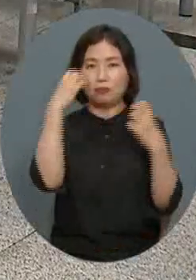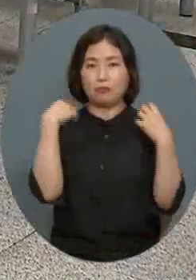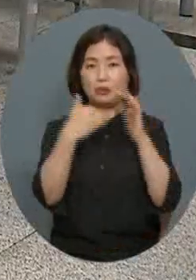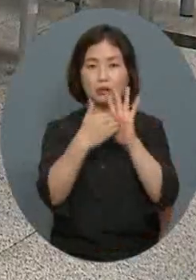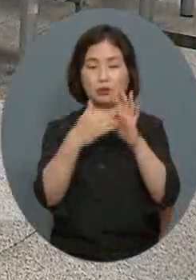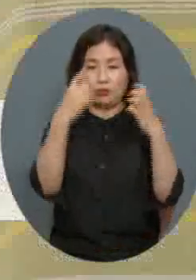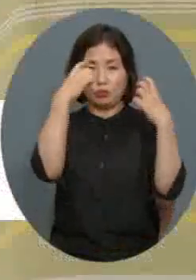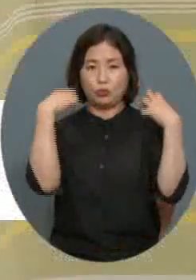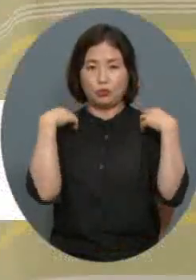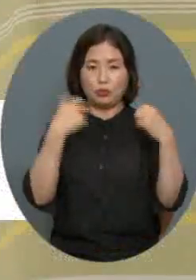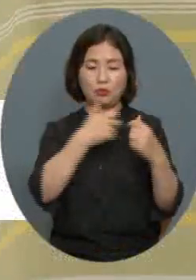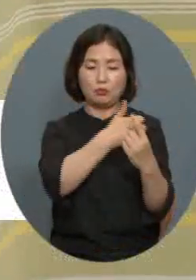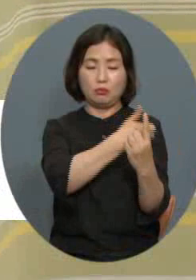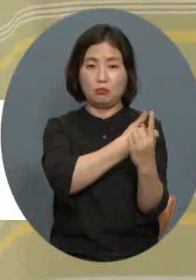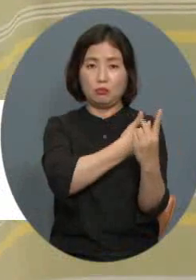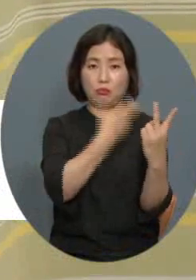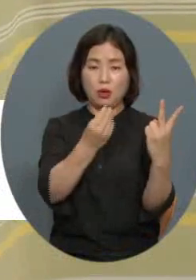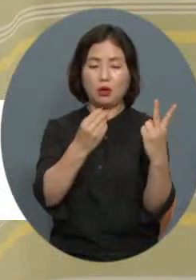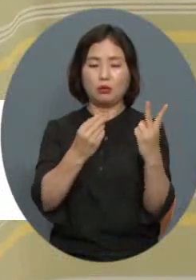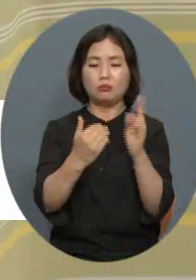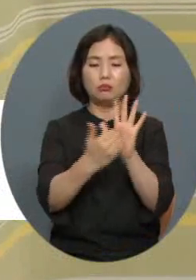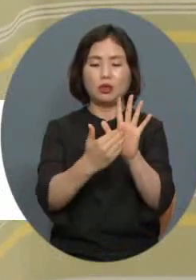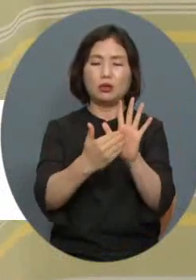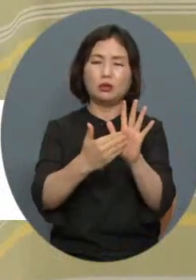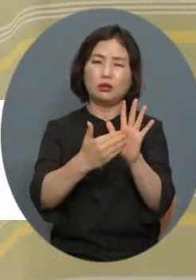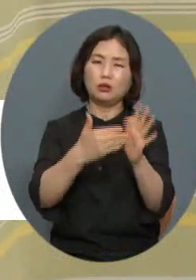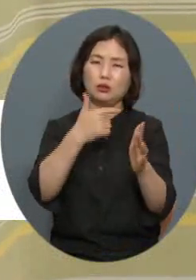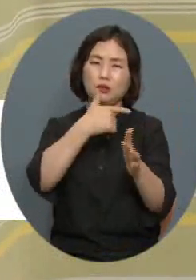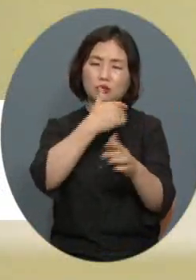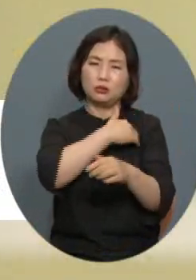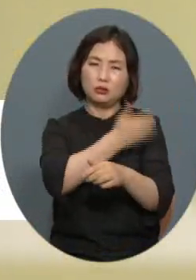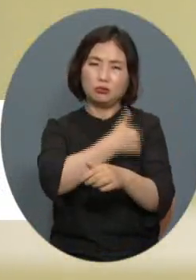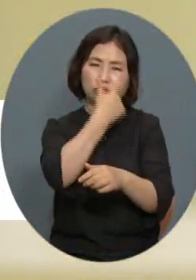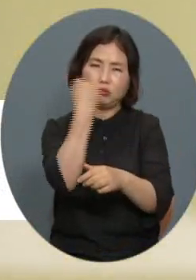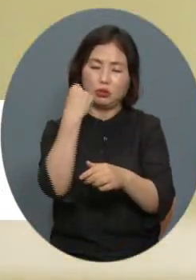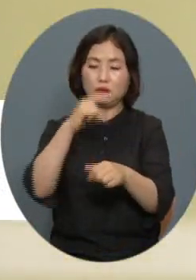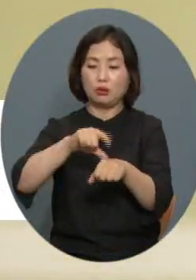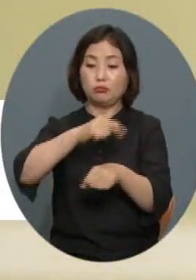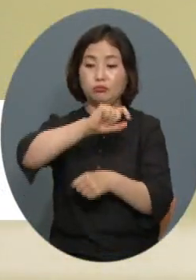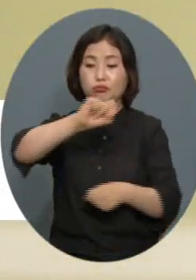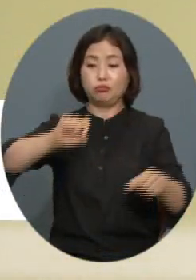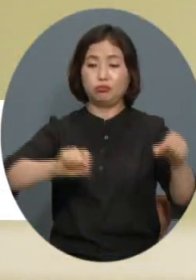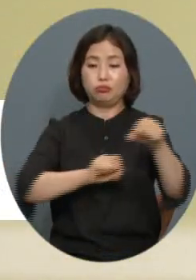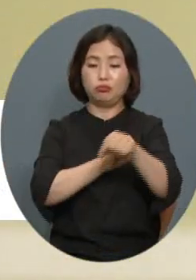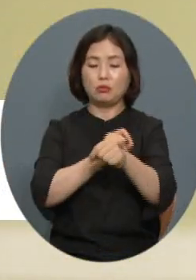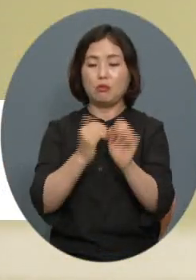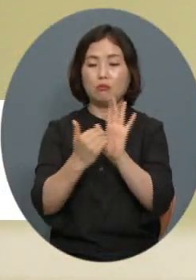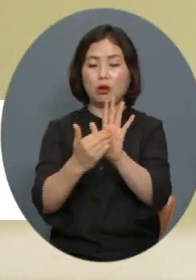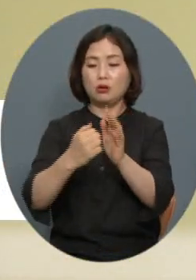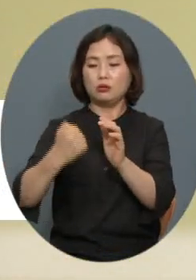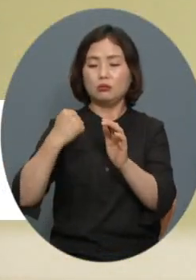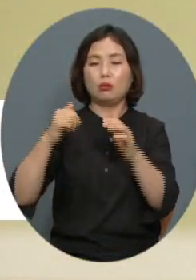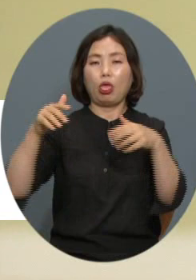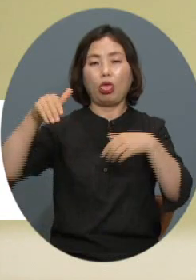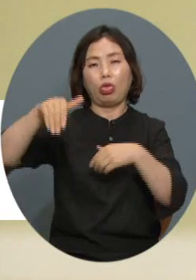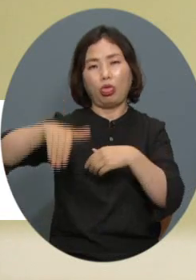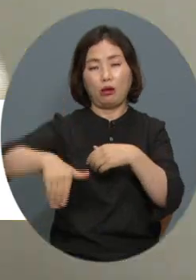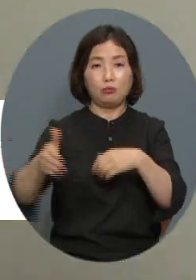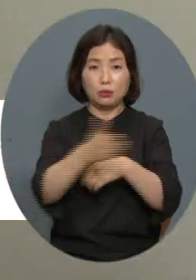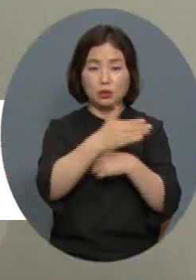중앙방역대책본부는 백신 접종을 하고도 면역 형성이 충분하지 않고 시간이 지나면서 항체가 많이 줄어드는 고위험군을